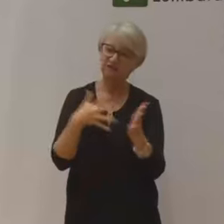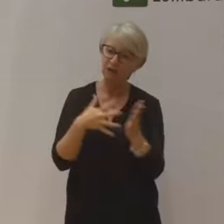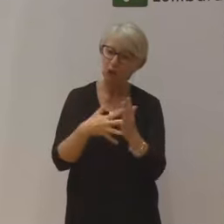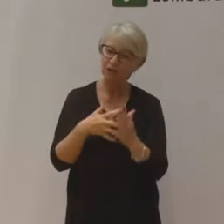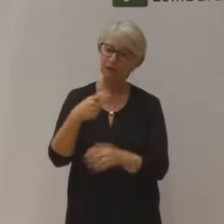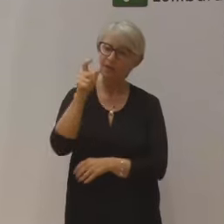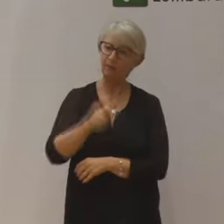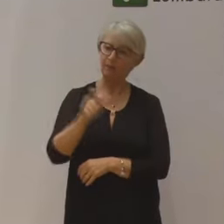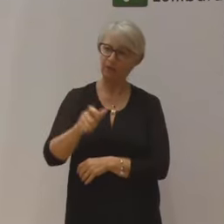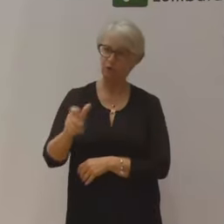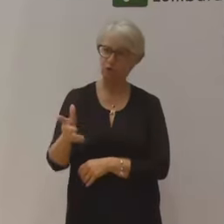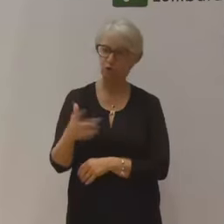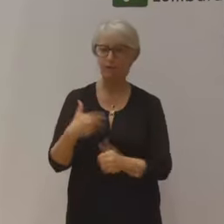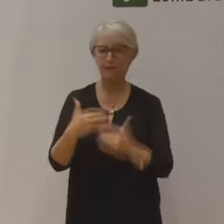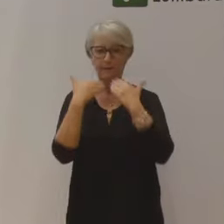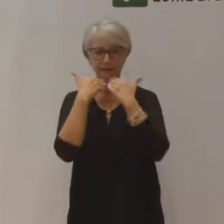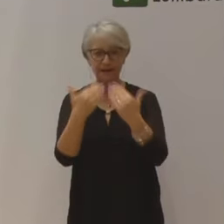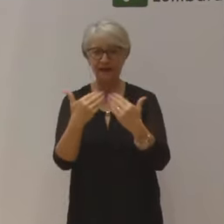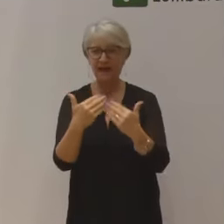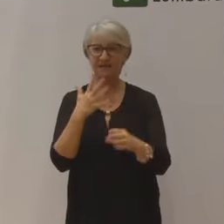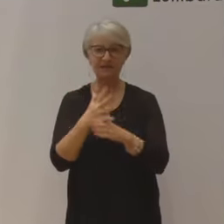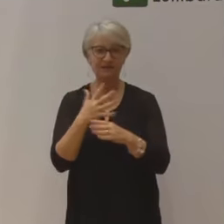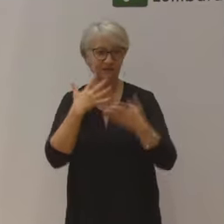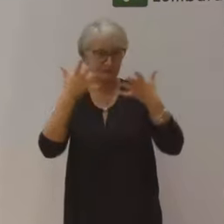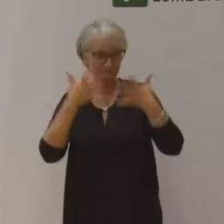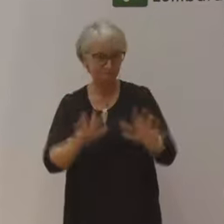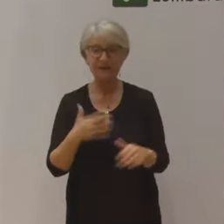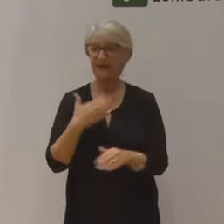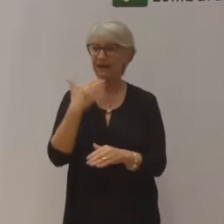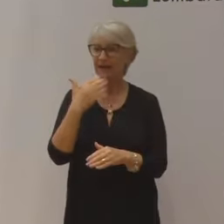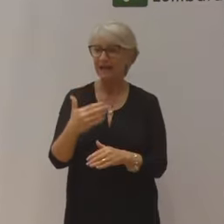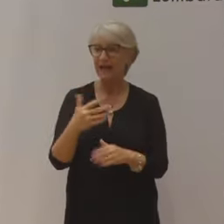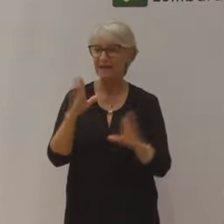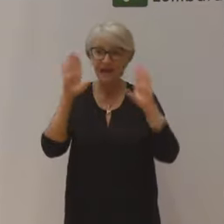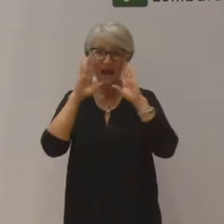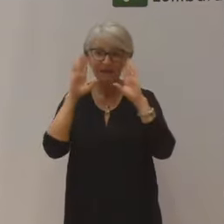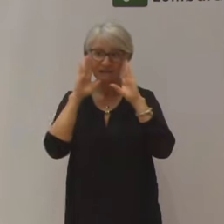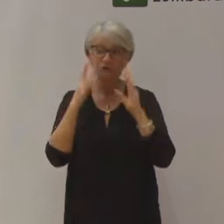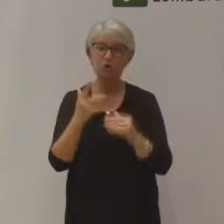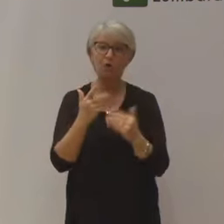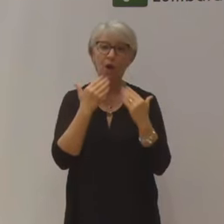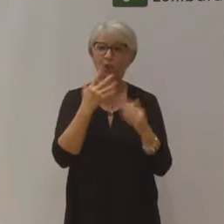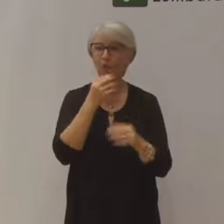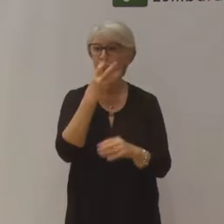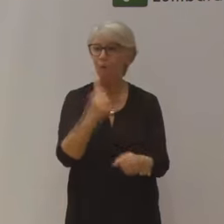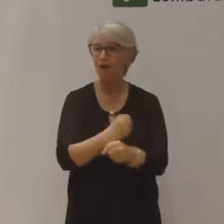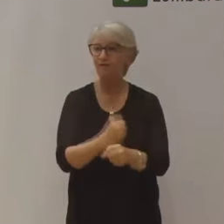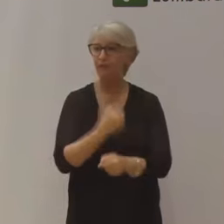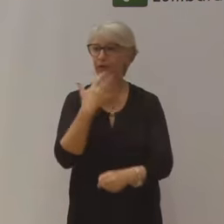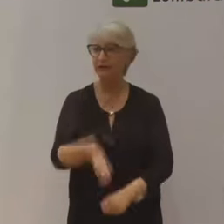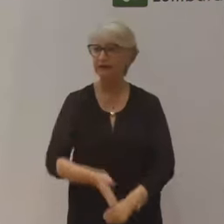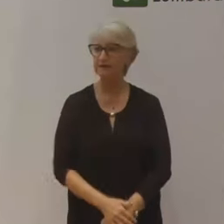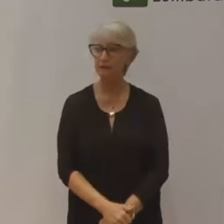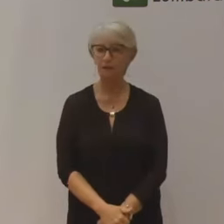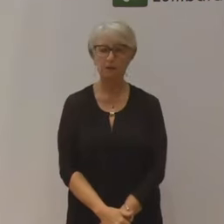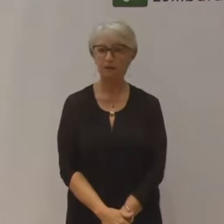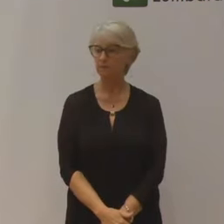persone. Ecco, io vi ringrazio, termino il mio intervento, vi ringrazio per la vostra attenzione ed auguro a tutti un buon lavoro. Grazie.